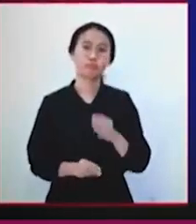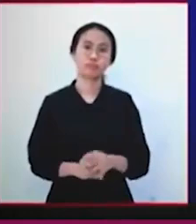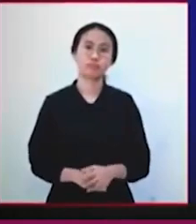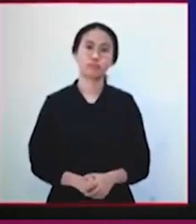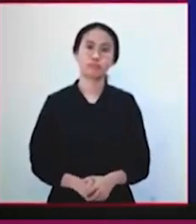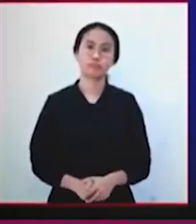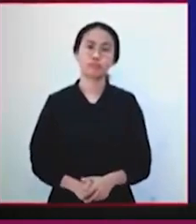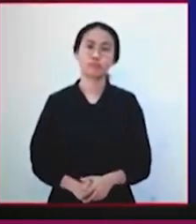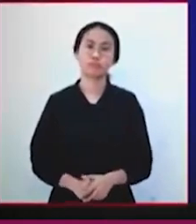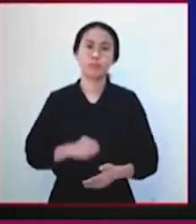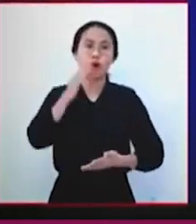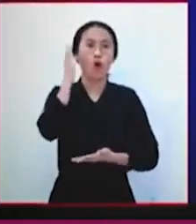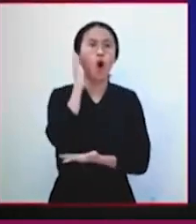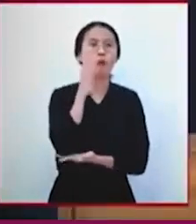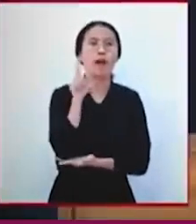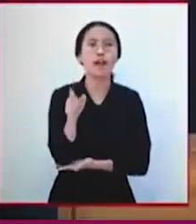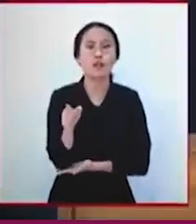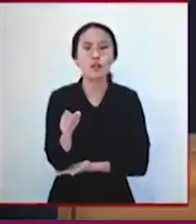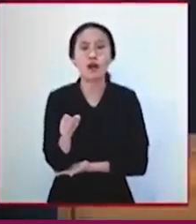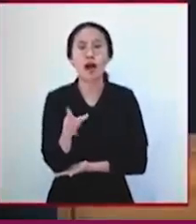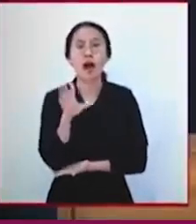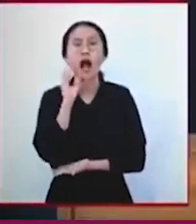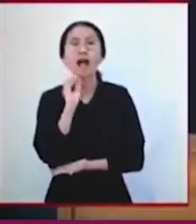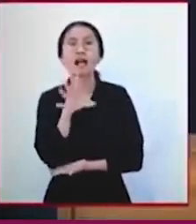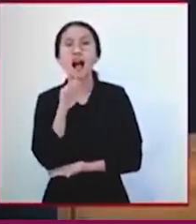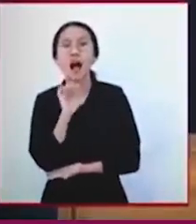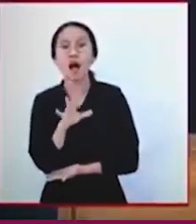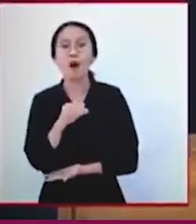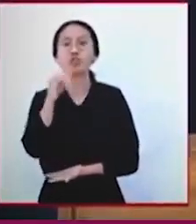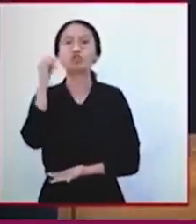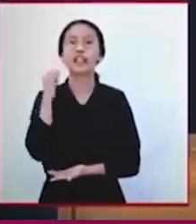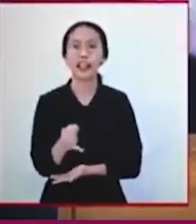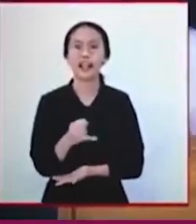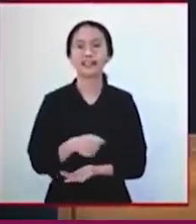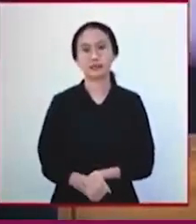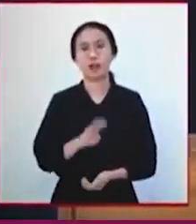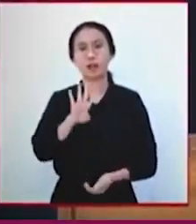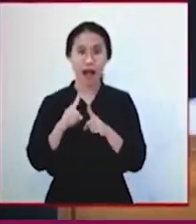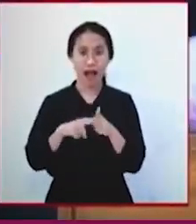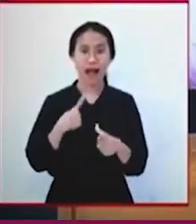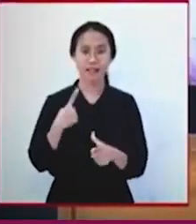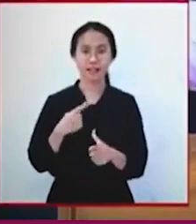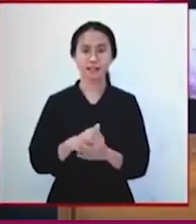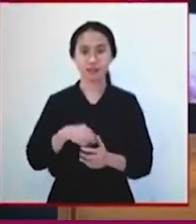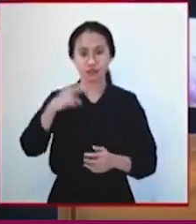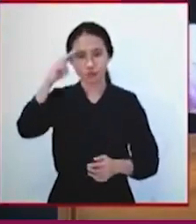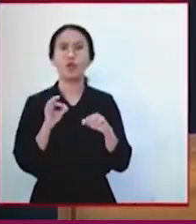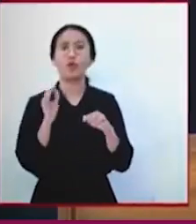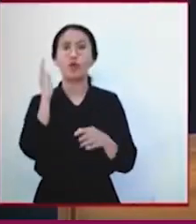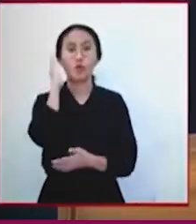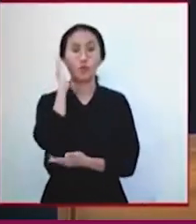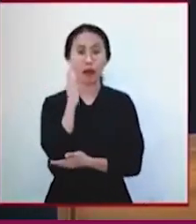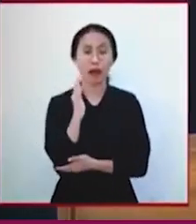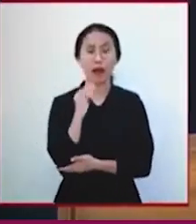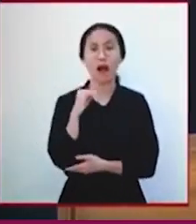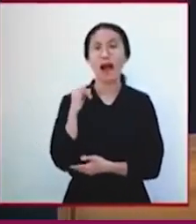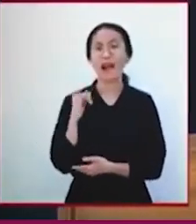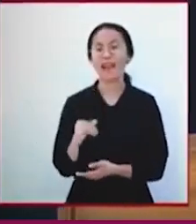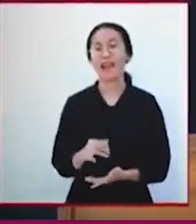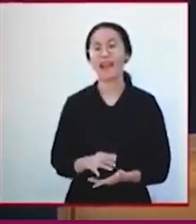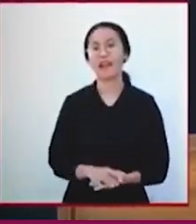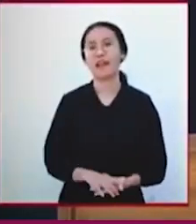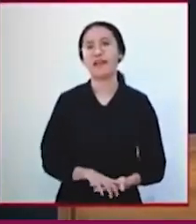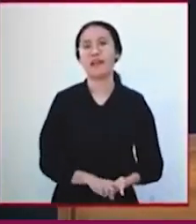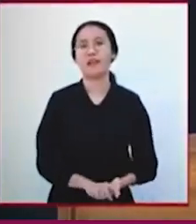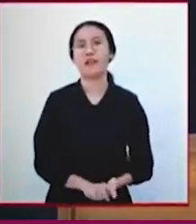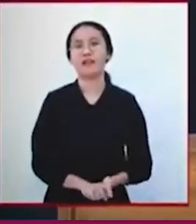kabar buruk tidak ada kabar baik 40 hari lagi Tuhan akan tunggang balikan nilai titik ada solusi sama sekali tidak sampaikan